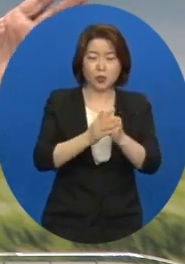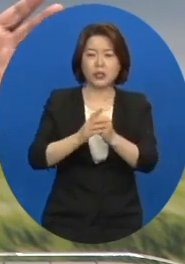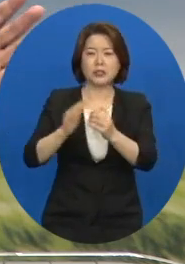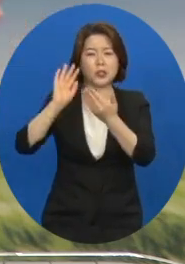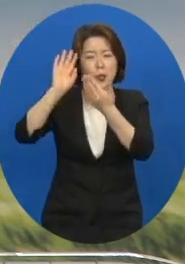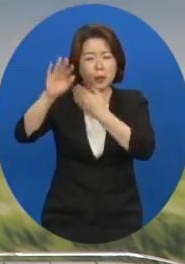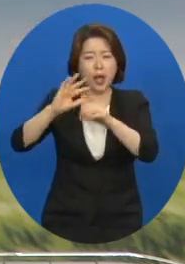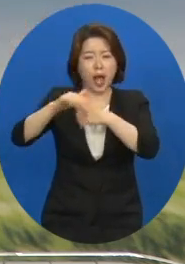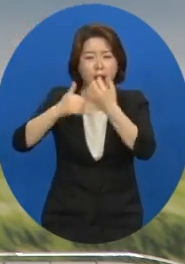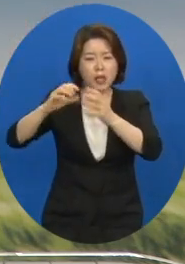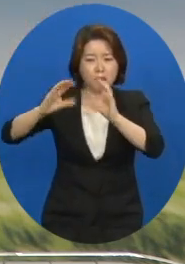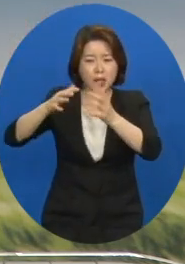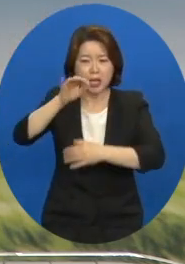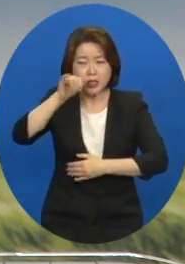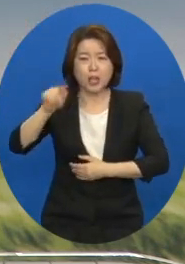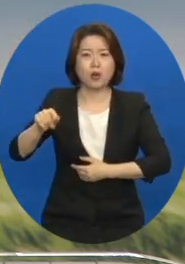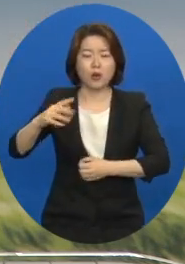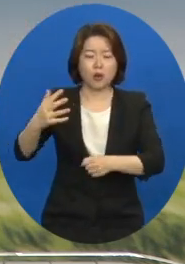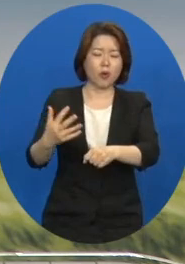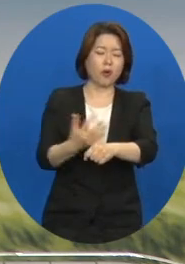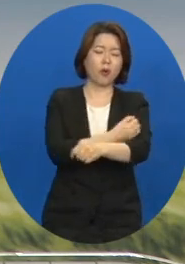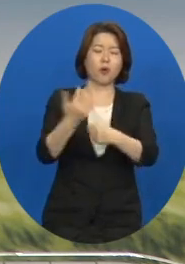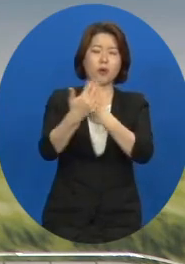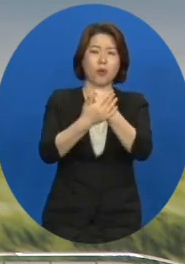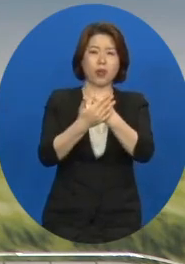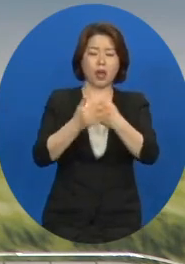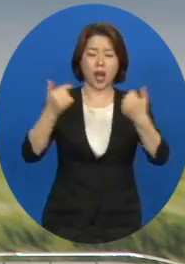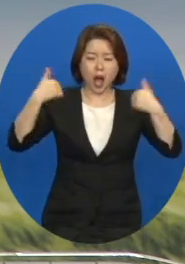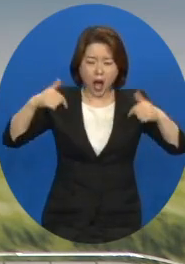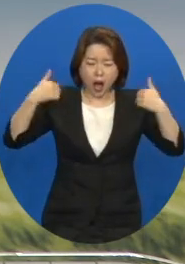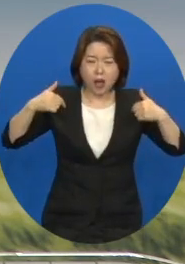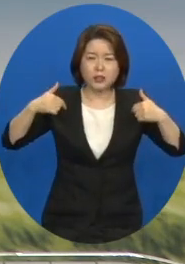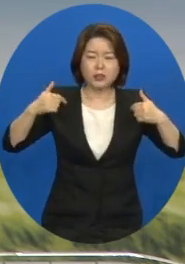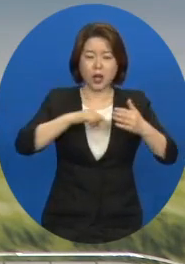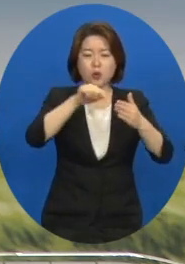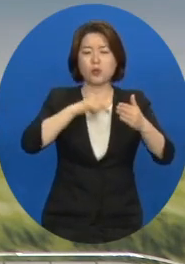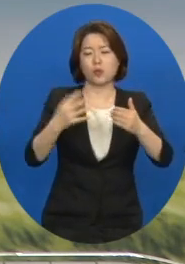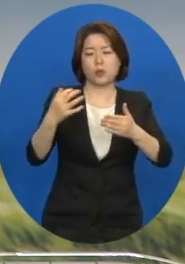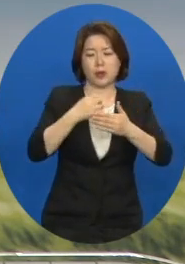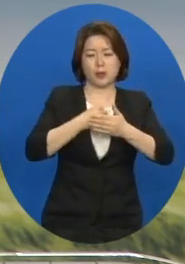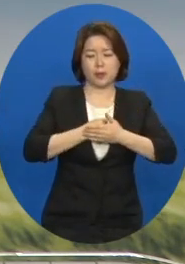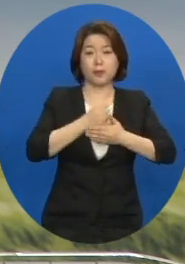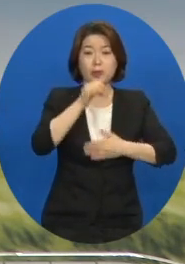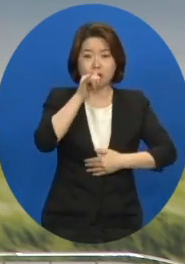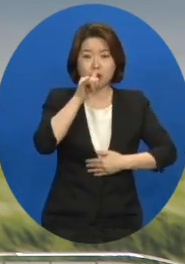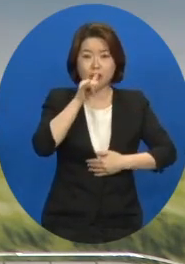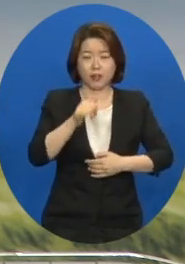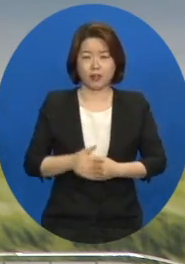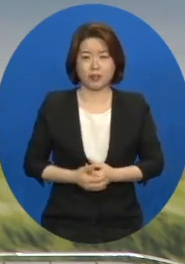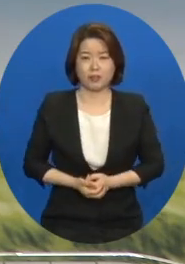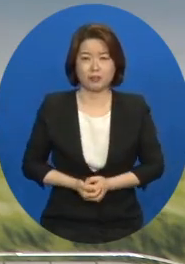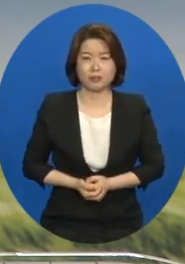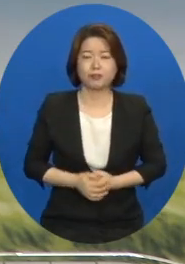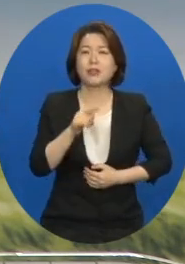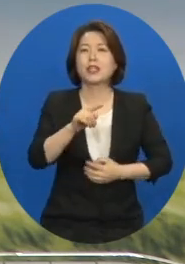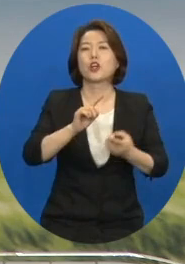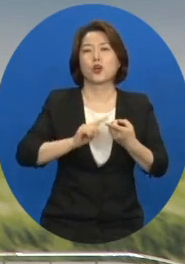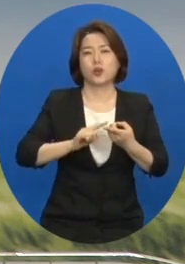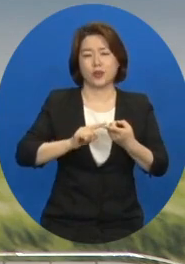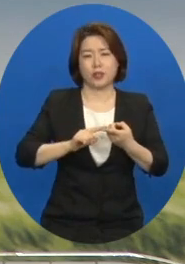있다고 하는 이 엄청난 은혜는 항상 우리 가운데 있지 않습니까? 그